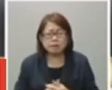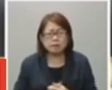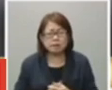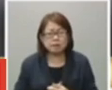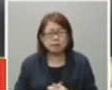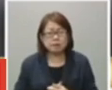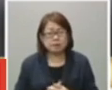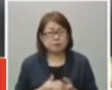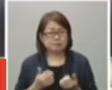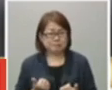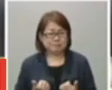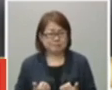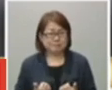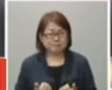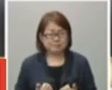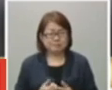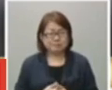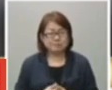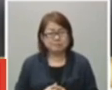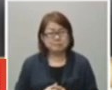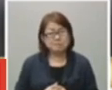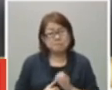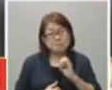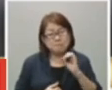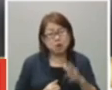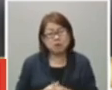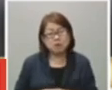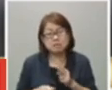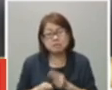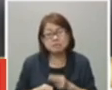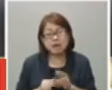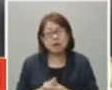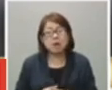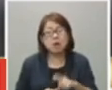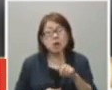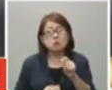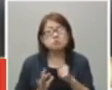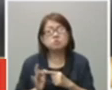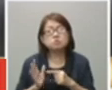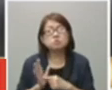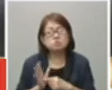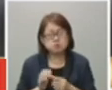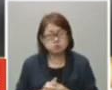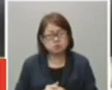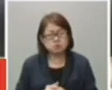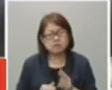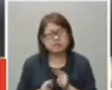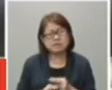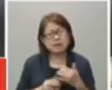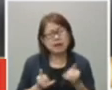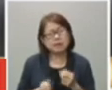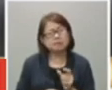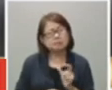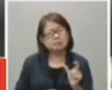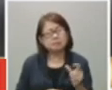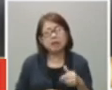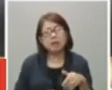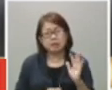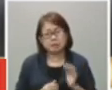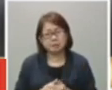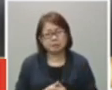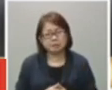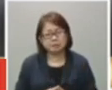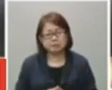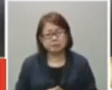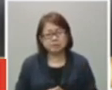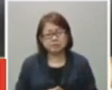ตะเกียเขาเรียกท่านว่าตู่ธานอสเขาเลยสมญานามท่านอีกเรื่องนึงอีกชื่อนึงเ